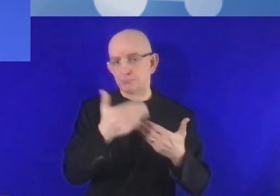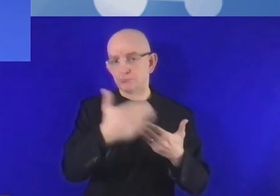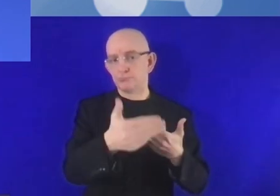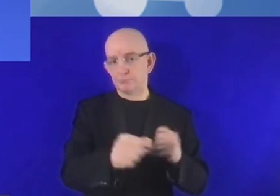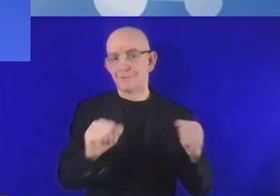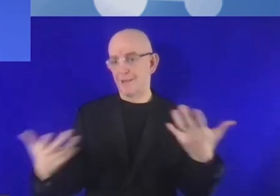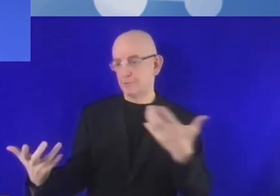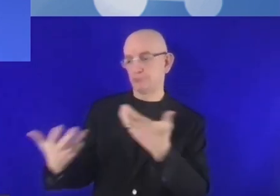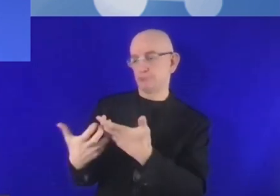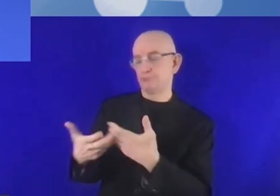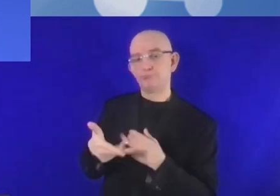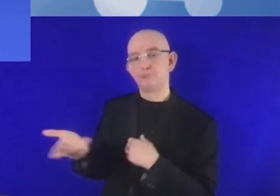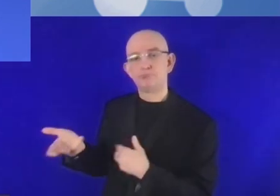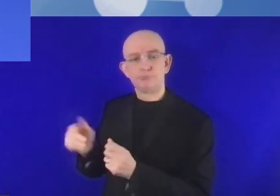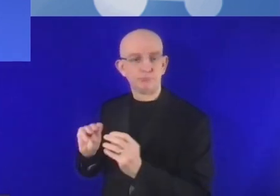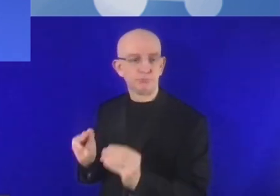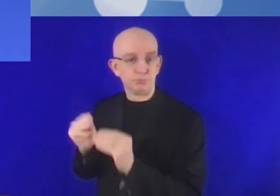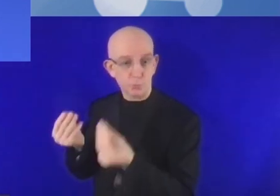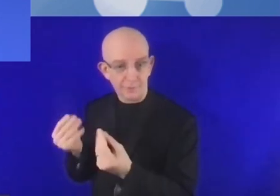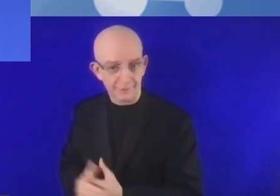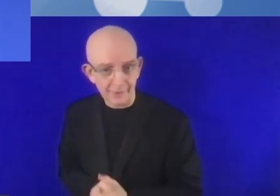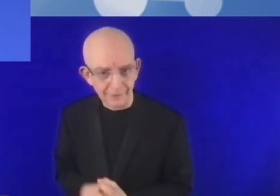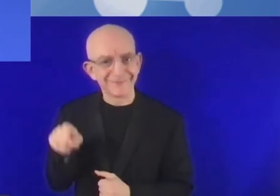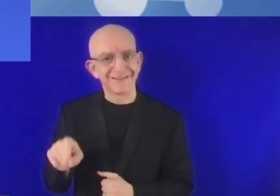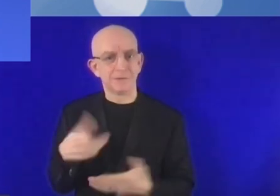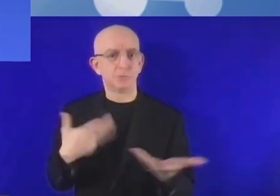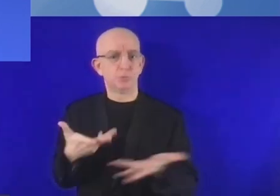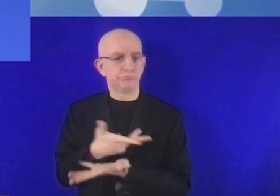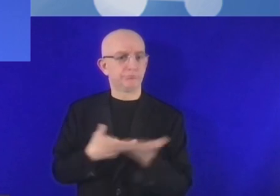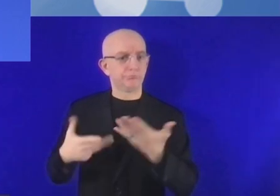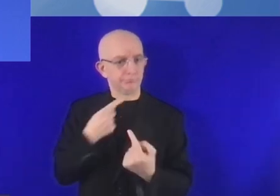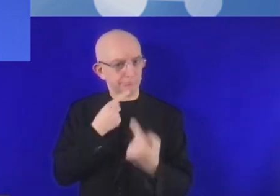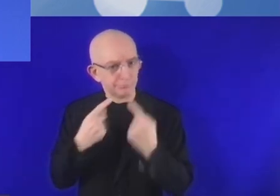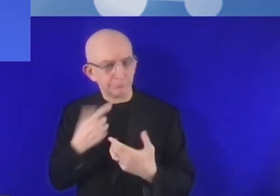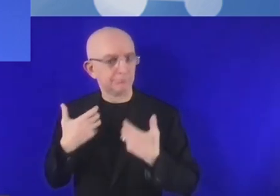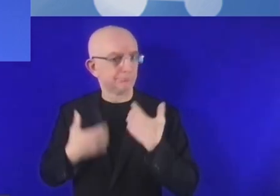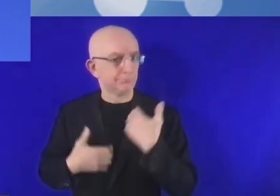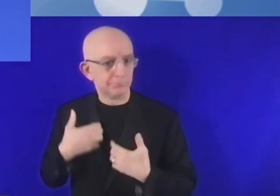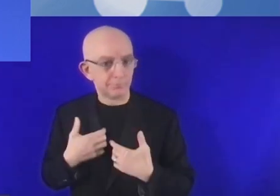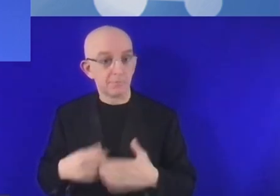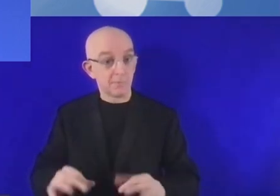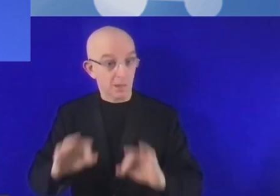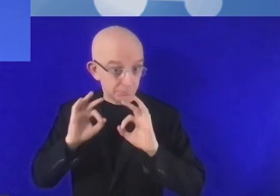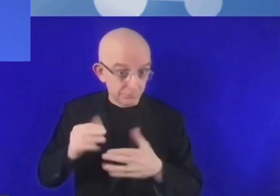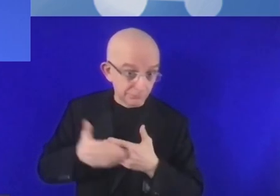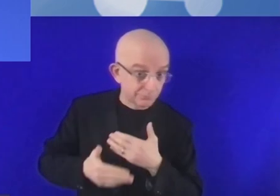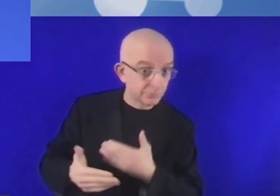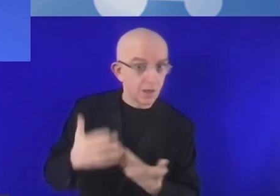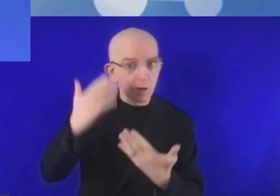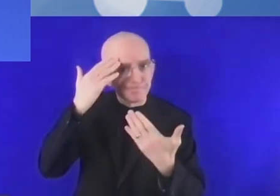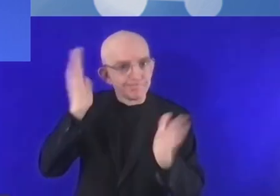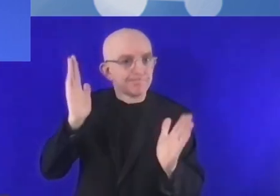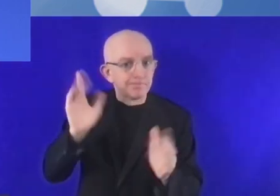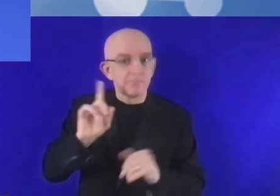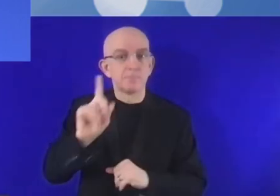Centrum Konferencyjnym. Bardzo dużo ciekawych rozmów i po, i w trakcie tego wydarzenia. Także to jest to, co było pierwszego